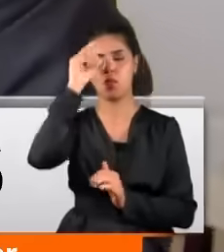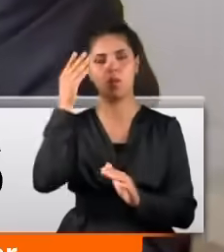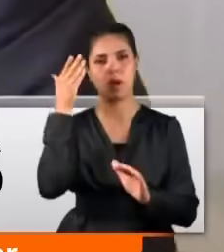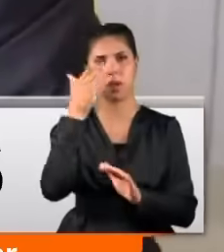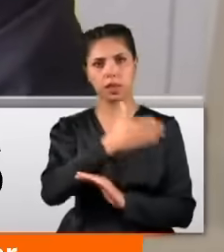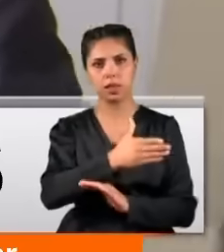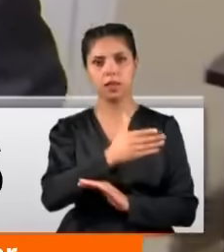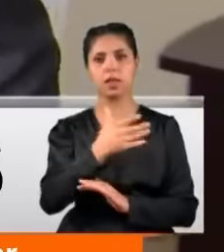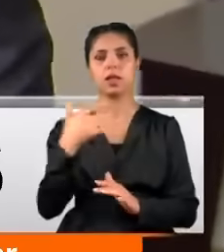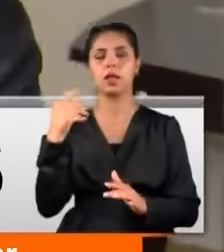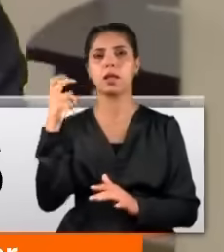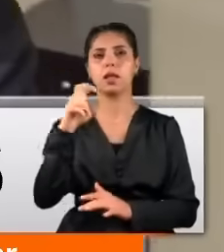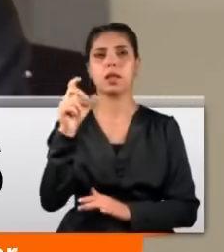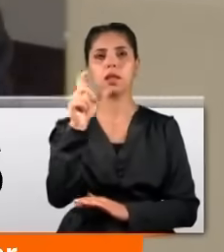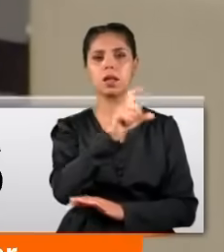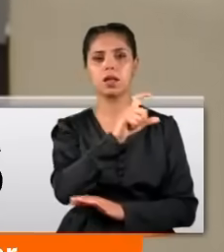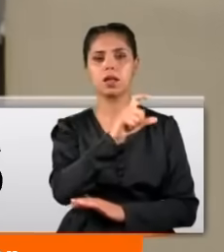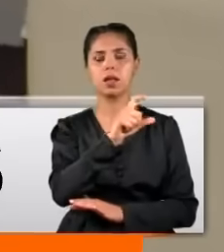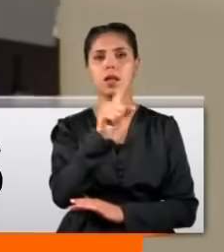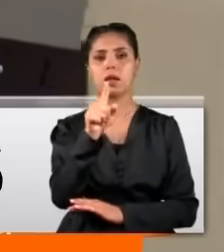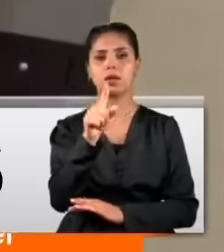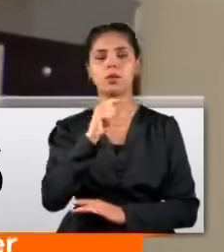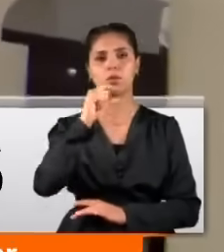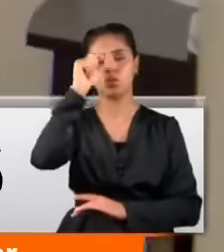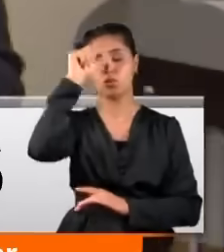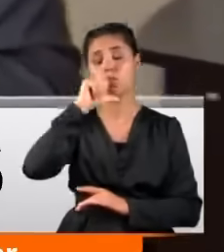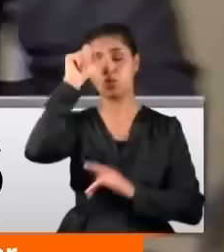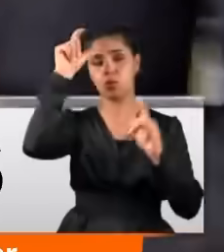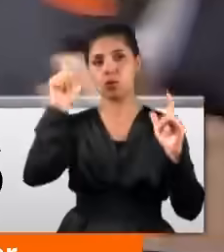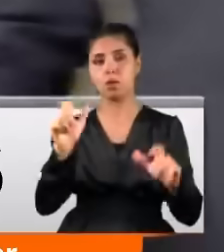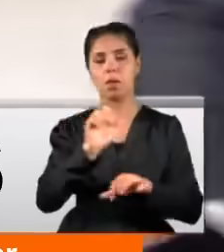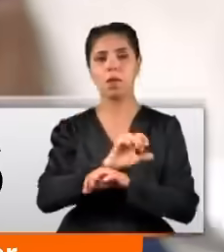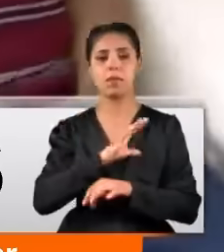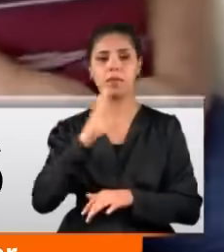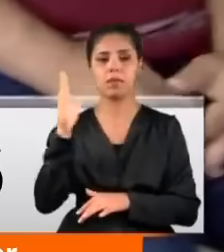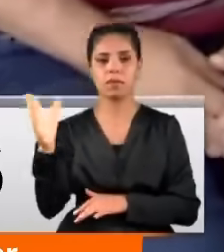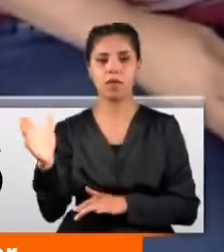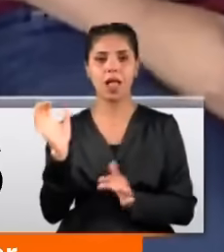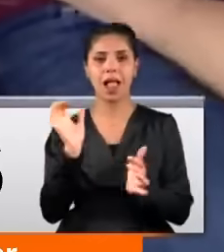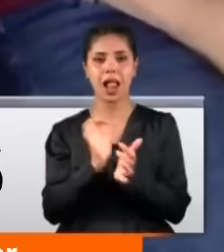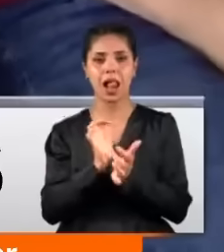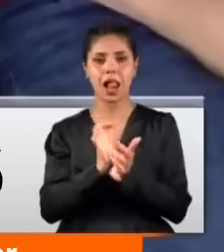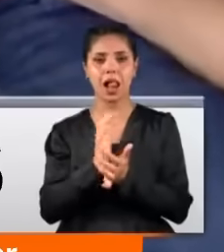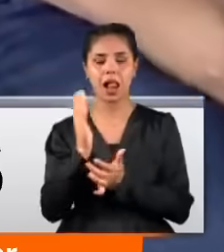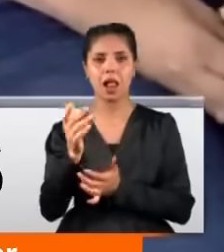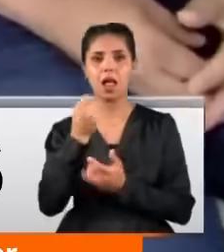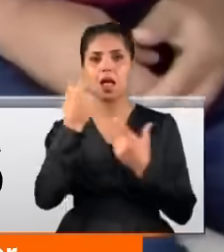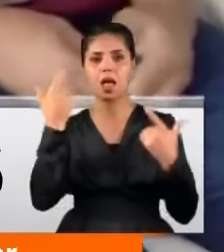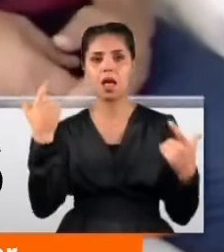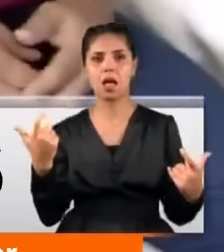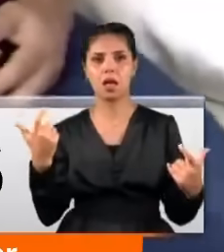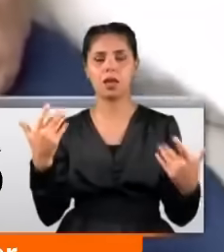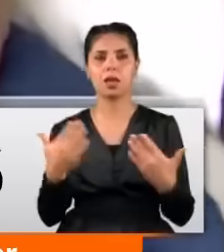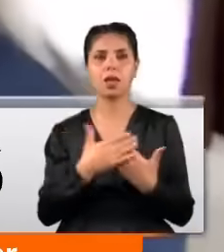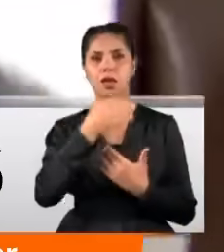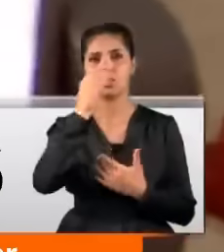gitmişti ancak yaklaşık 8 aydır Suudi Arabistan'da tutuklu bulunuyor. Ailesi Ankara'dan